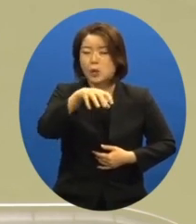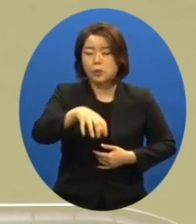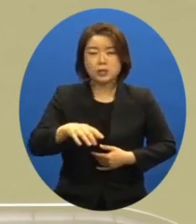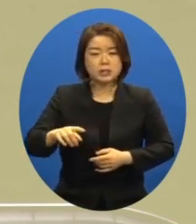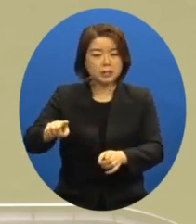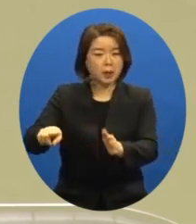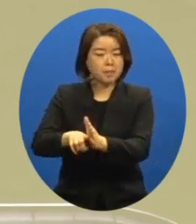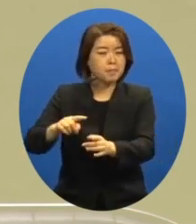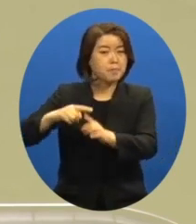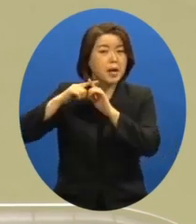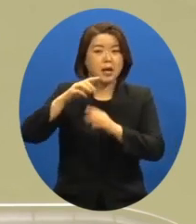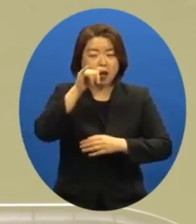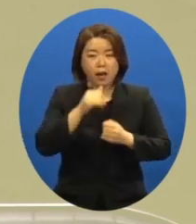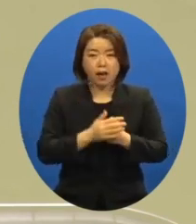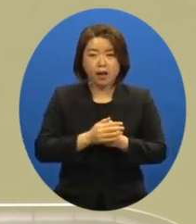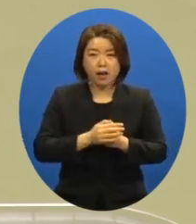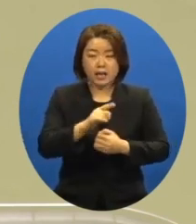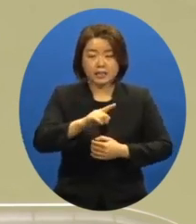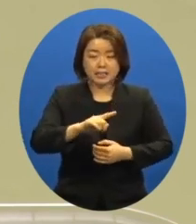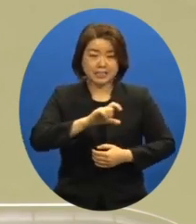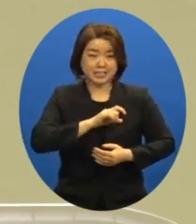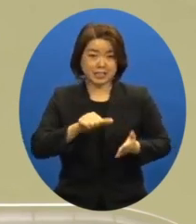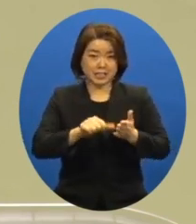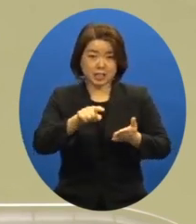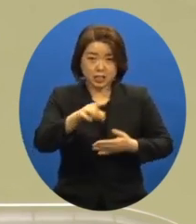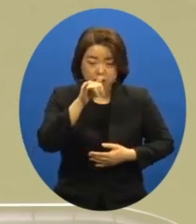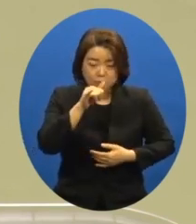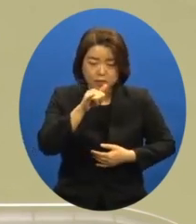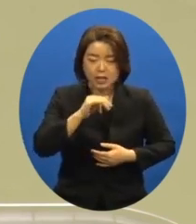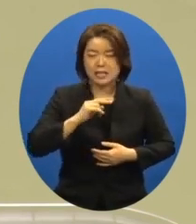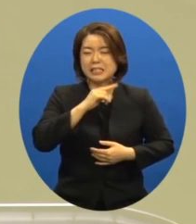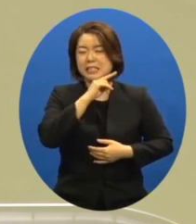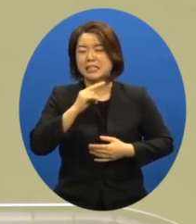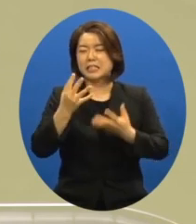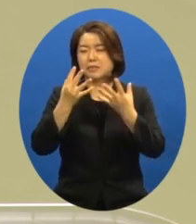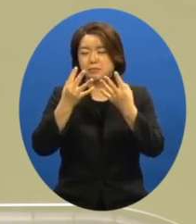도마에게는 별명이 있는데 의심 많은 도마라는 별명이 있습니다.